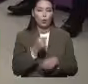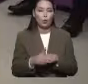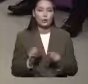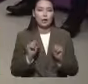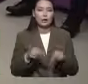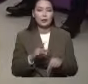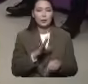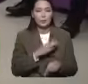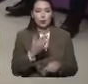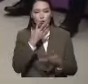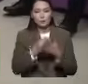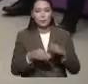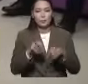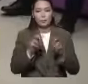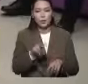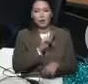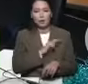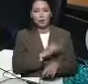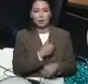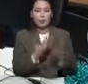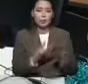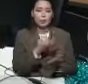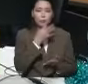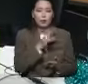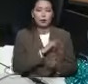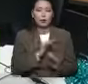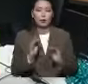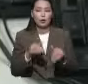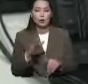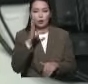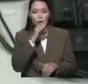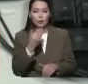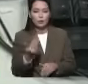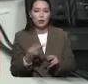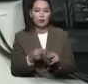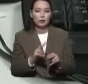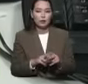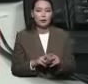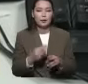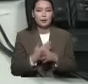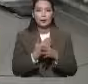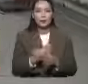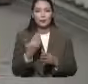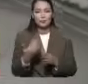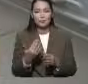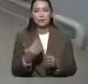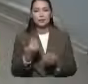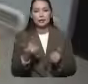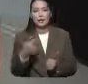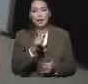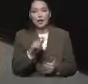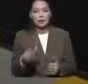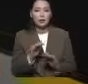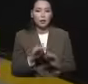Енді өз мамандығы бойынша қызметке тұрып, немесе ұнаған жұмысына орнала салады. Құжаты түгелденіп, көңілін демдеген келіншек енді жәрдеме қалу үшін